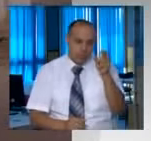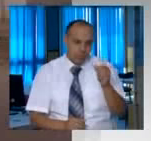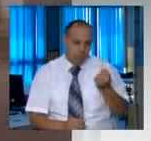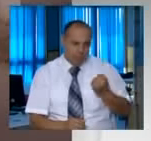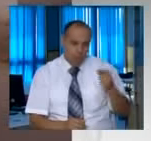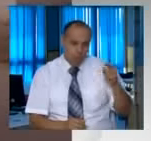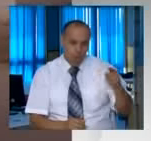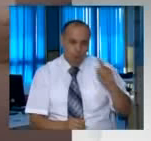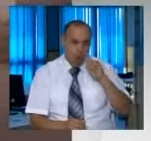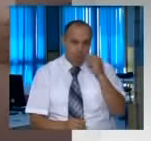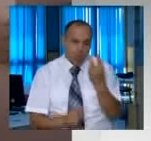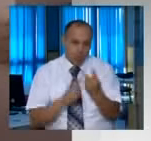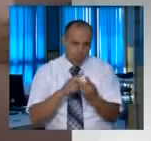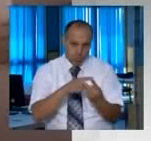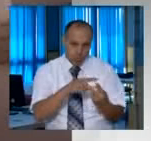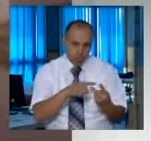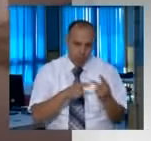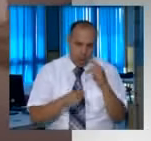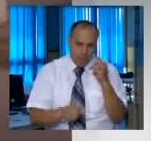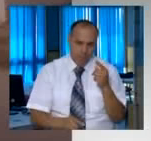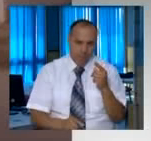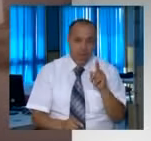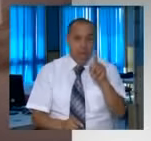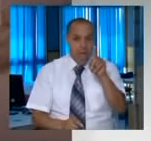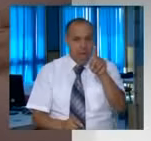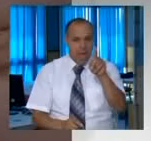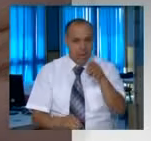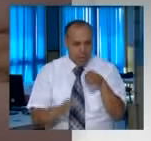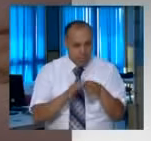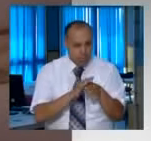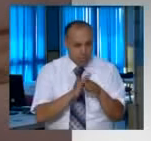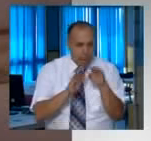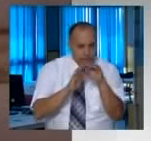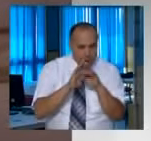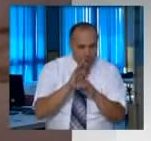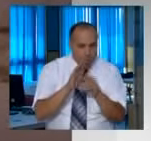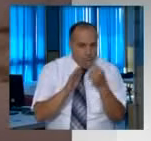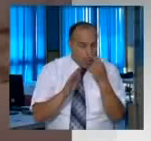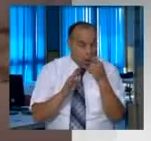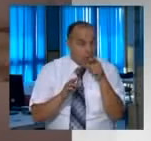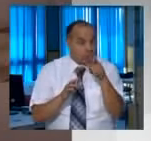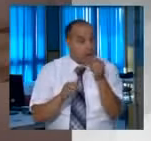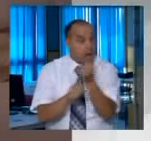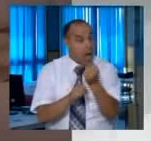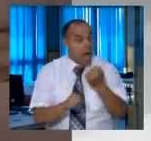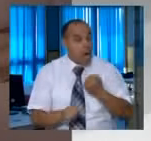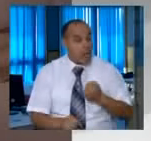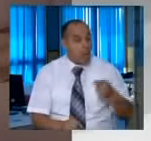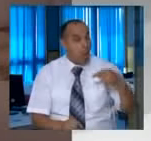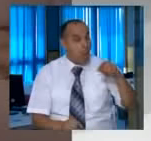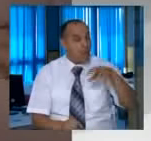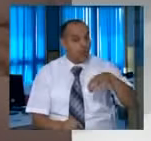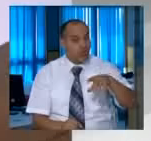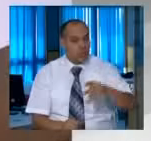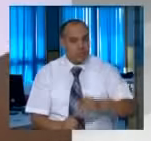المدعوين جهاد المباركي وأسامة المحمودي، اللذين كانا يخططان للقيام بعمليات إرهابية بالجهة.